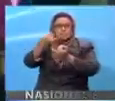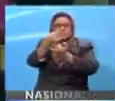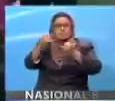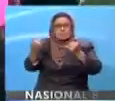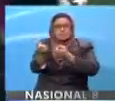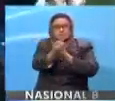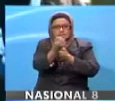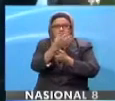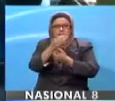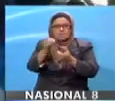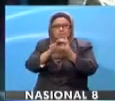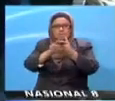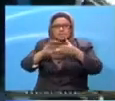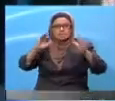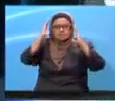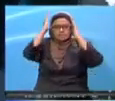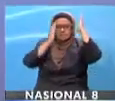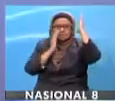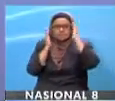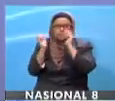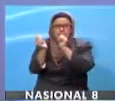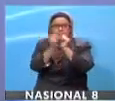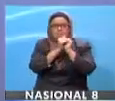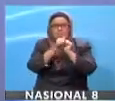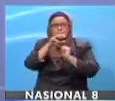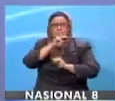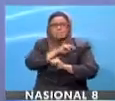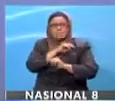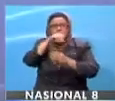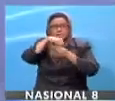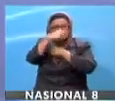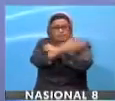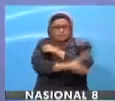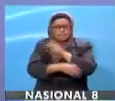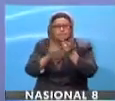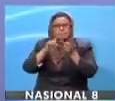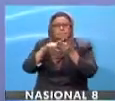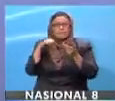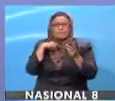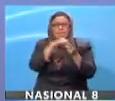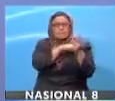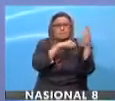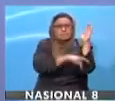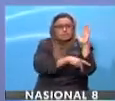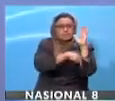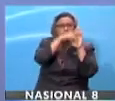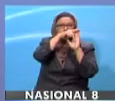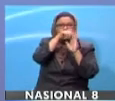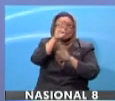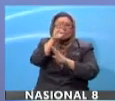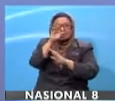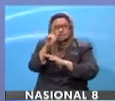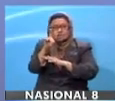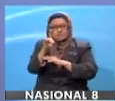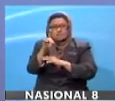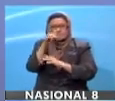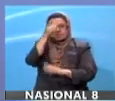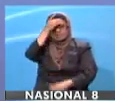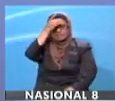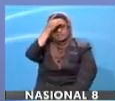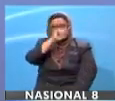dan Penyelamat Malaysia. Hadir sama Menteri Dalam Negeri merangkap Ahli Parlimen Bagan Datuh, Datuk Seri Dr. Ahmad Sahid